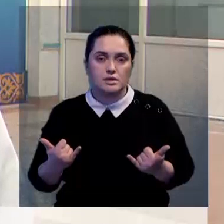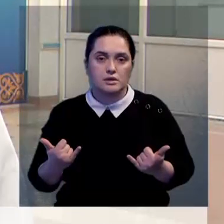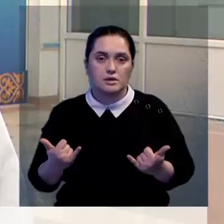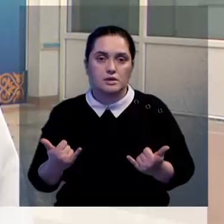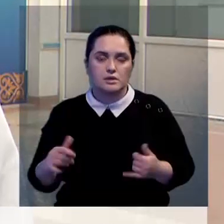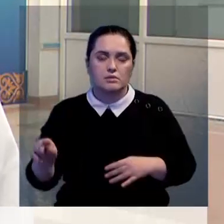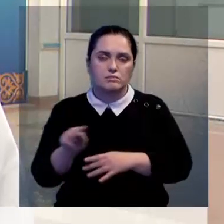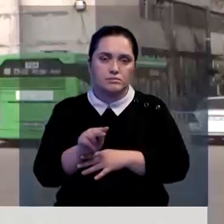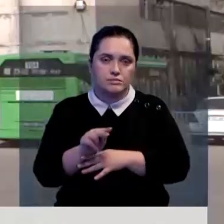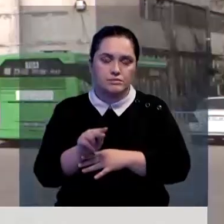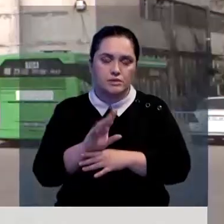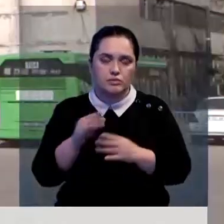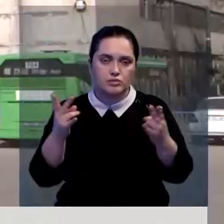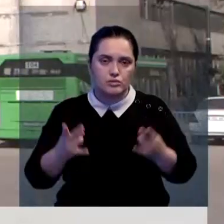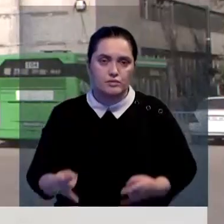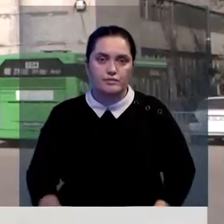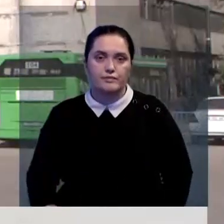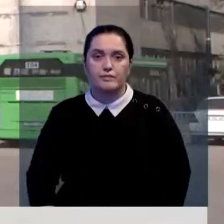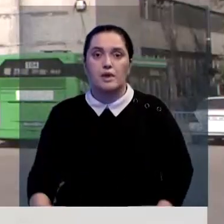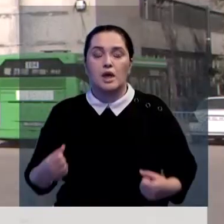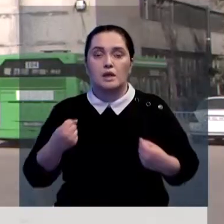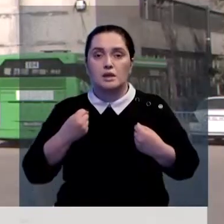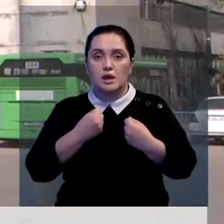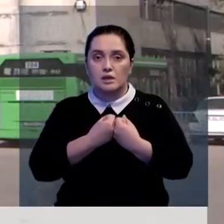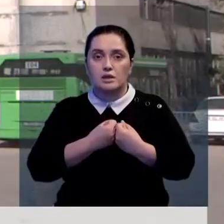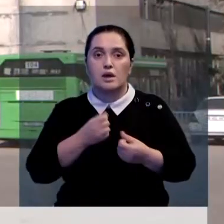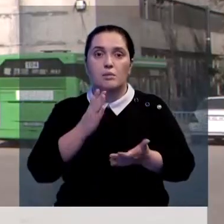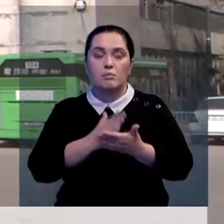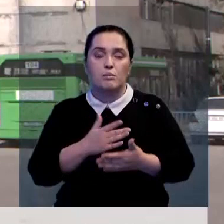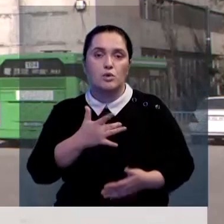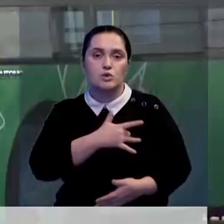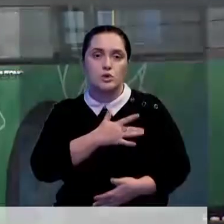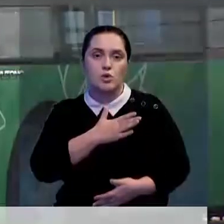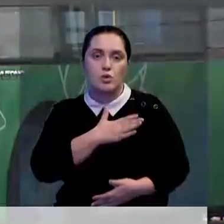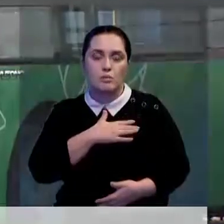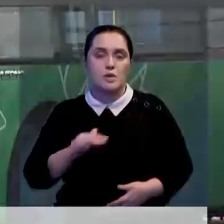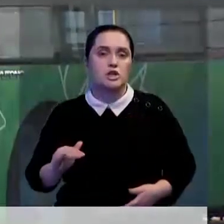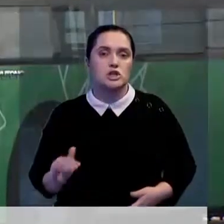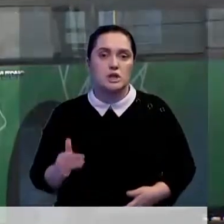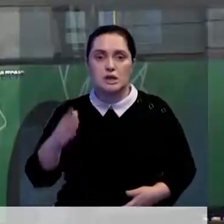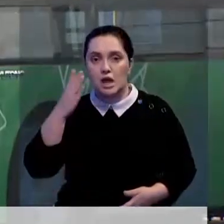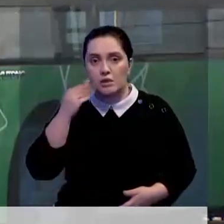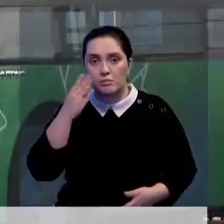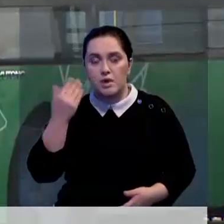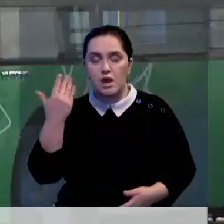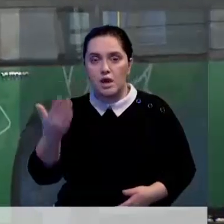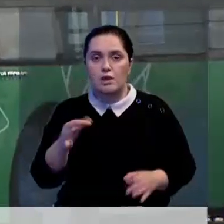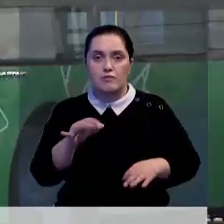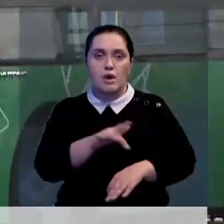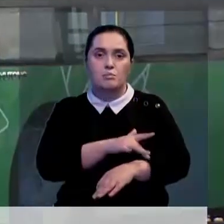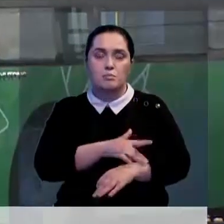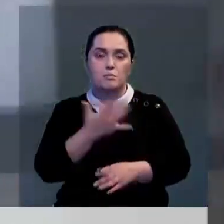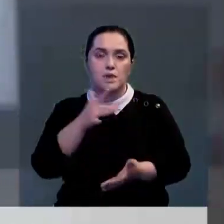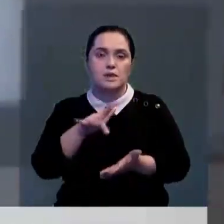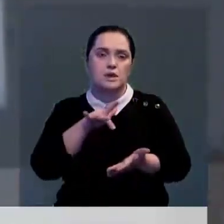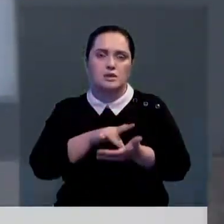необходимую медицинскую помощь. Попавшее в ДТП транспортное средство является собственностью частного алматинского автопарка. Эта организация обслуживает 5